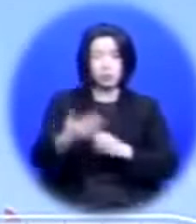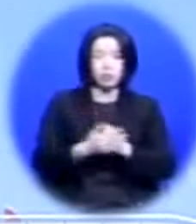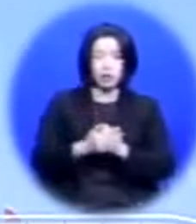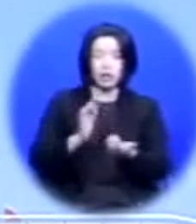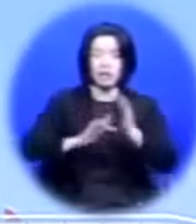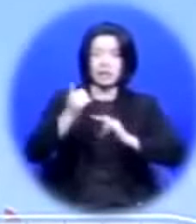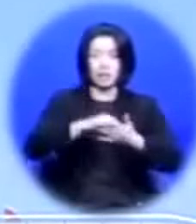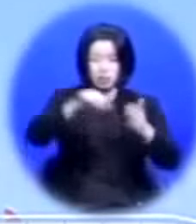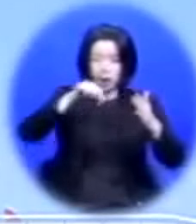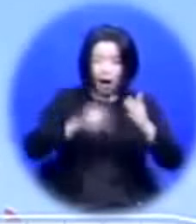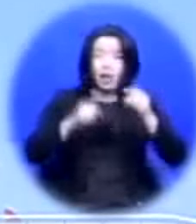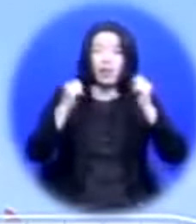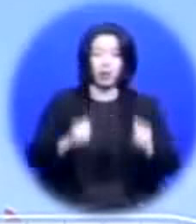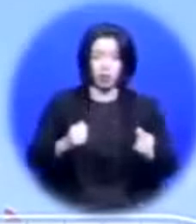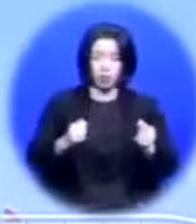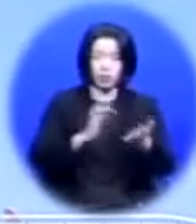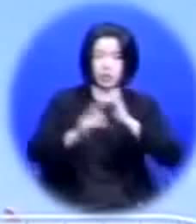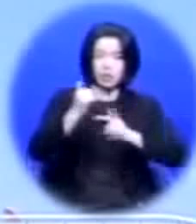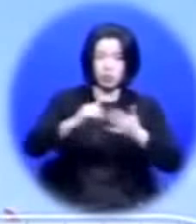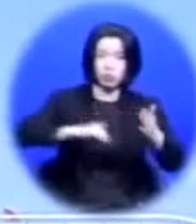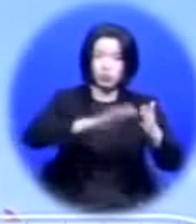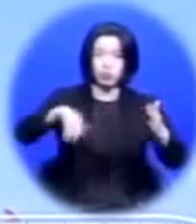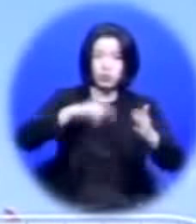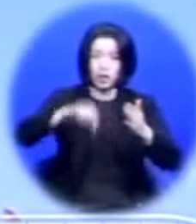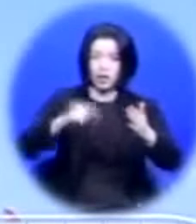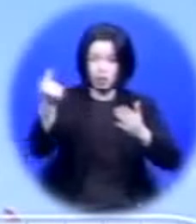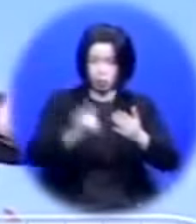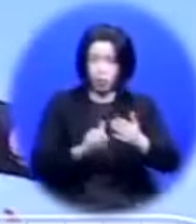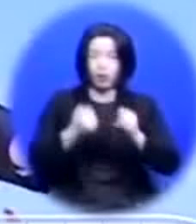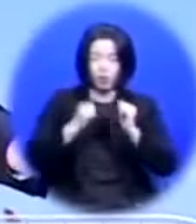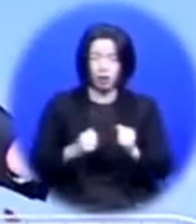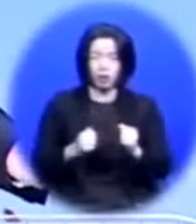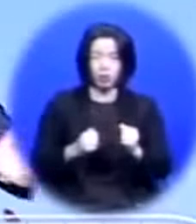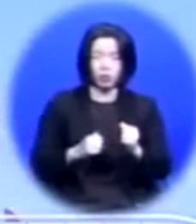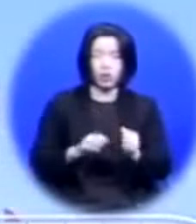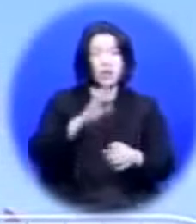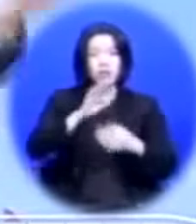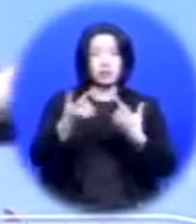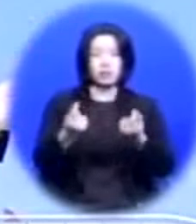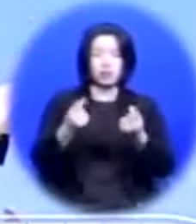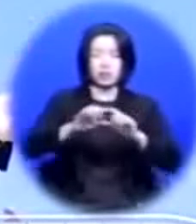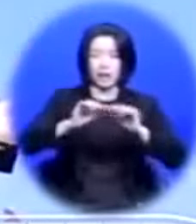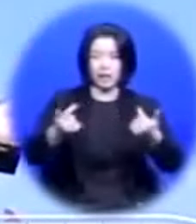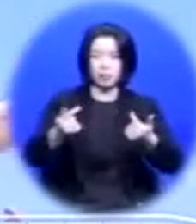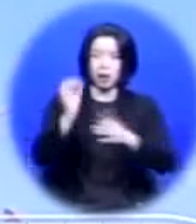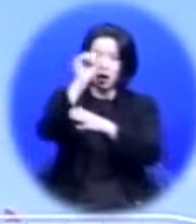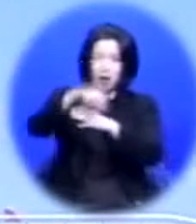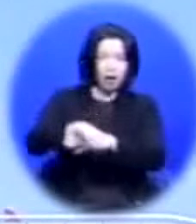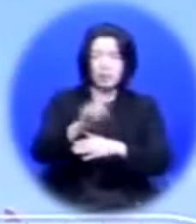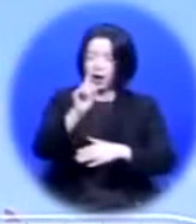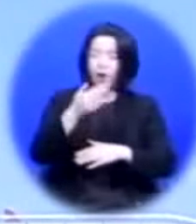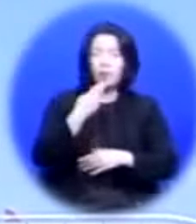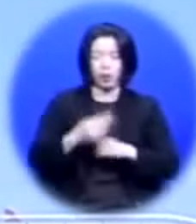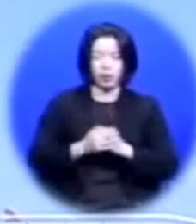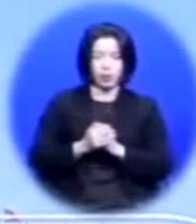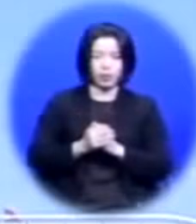예수님 안에 거하고 예수님이 우리 안에 거하시고 그렇지 않으면 아무거 열매도 맺어지지